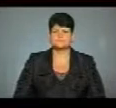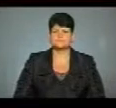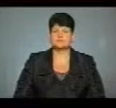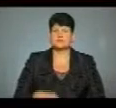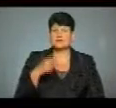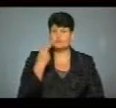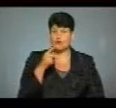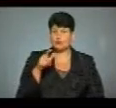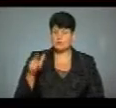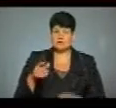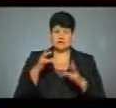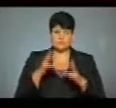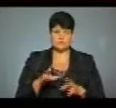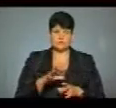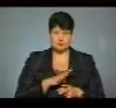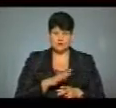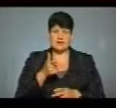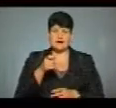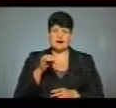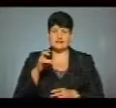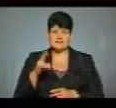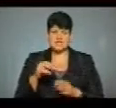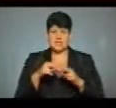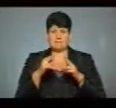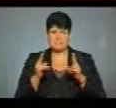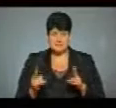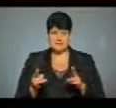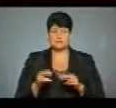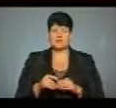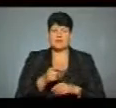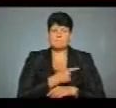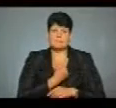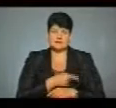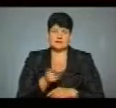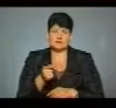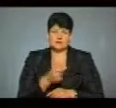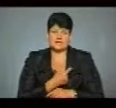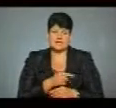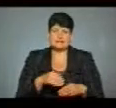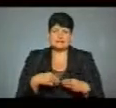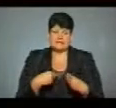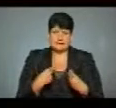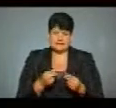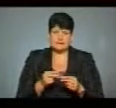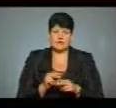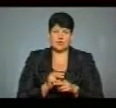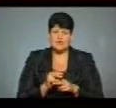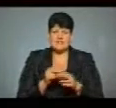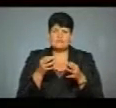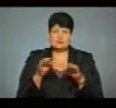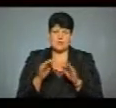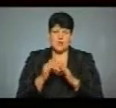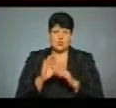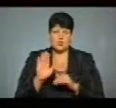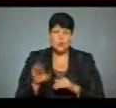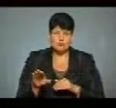Двом людям, які травмувалися в аварії на Гаївському мосту, медики Тернопільської університетської лікарні надали амбулаторне лікування і відпустили